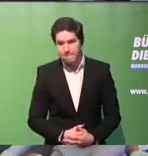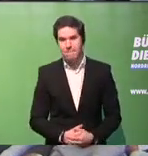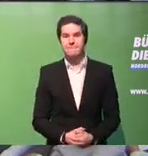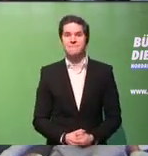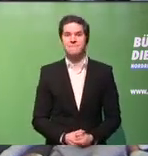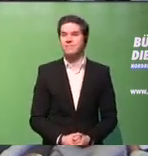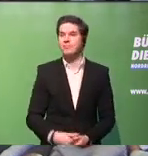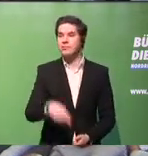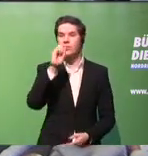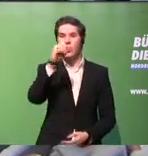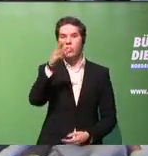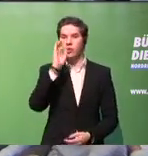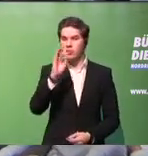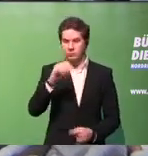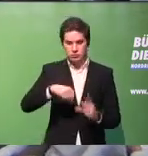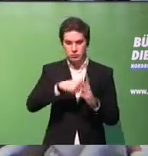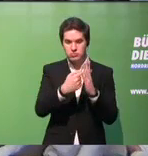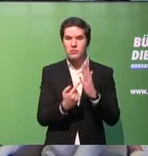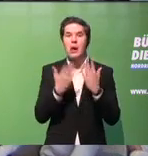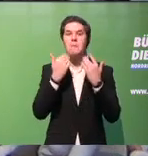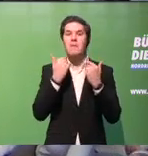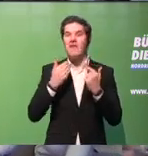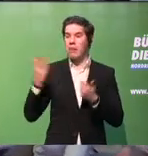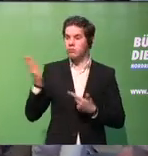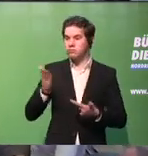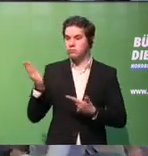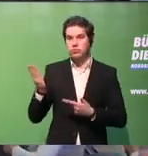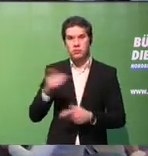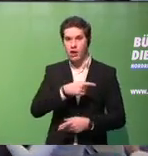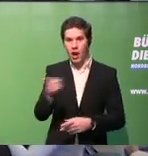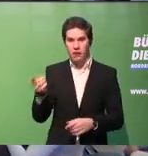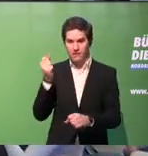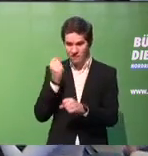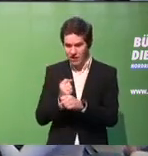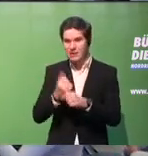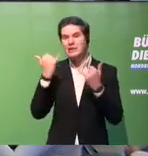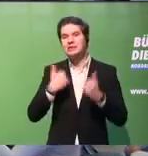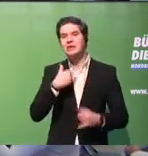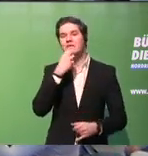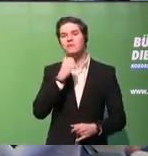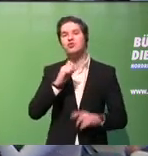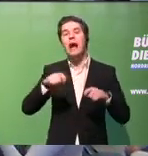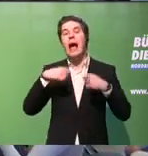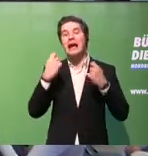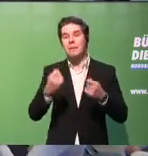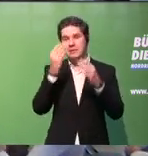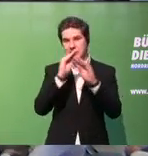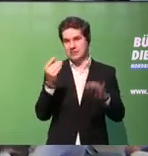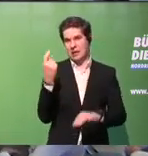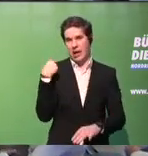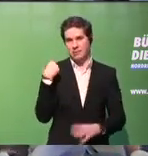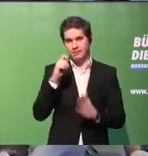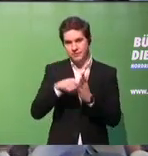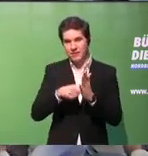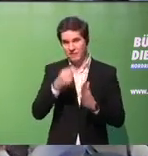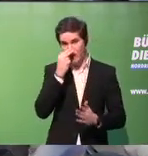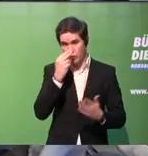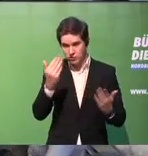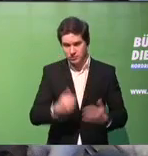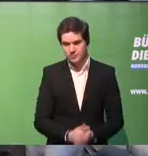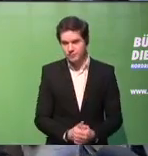Dann haben sich alle bisher bekannten Bewerber vorstellen können und wir verkünden jetzt aber erst das Ergebnis des vorherigen